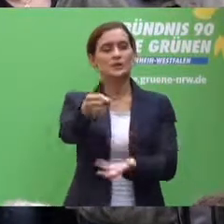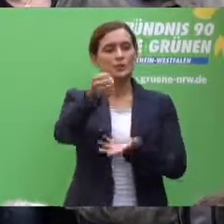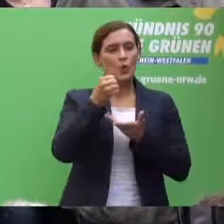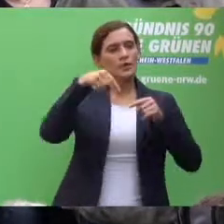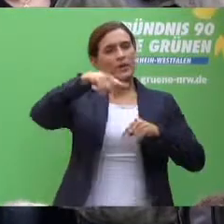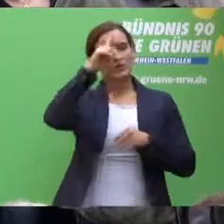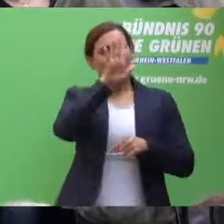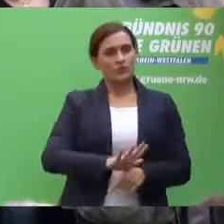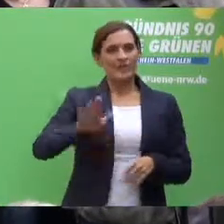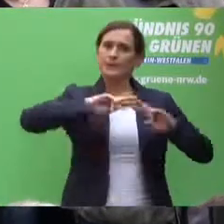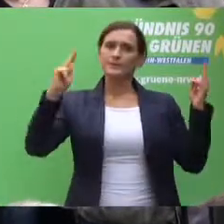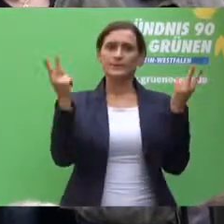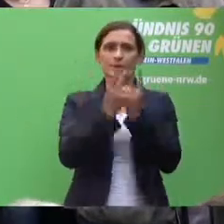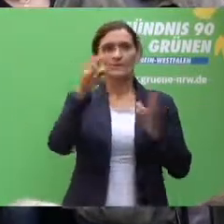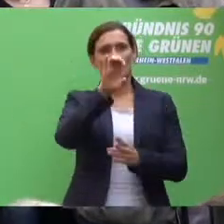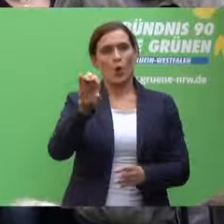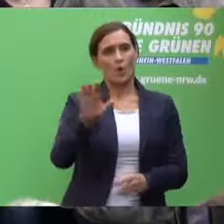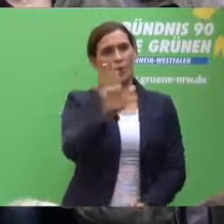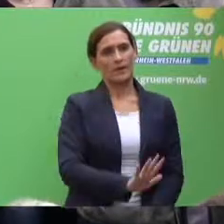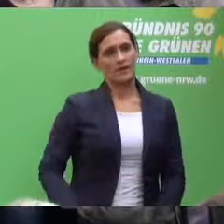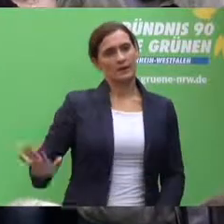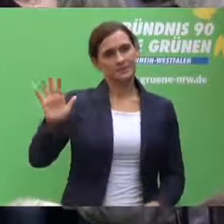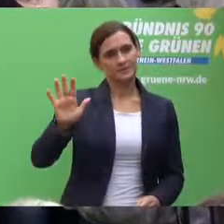ihn im Rest Europas heute schon gibt.